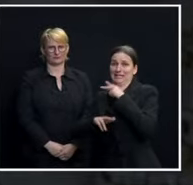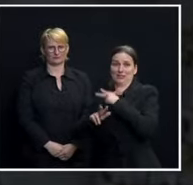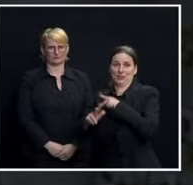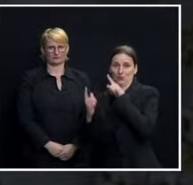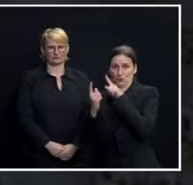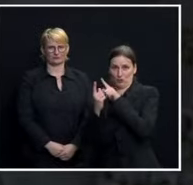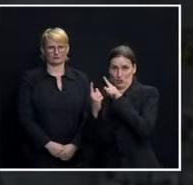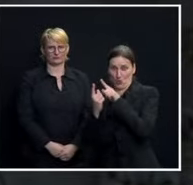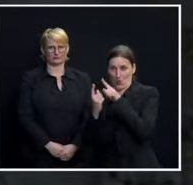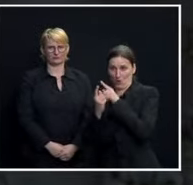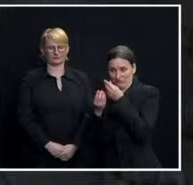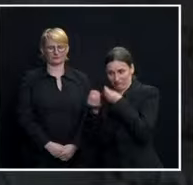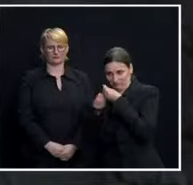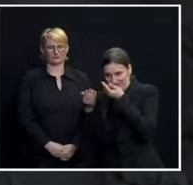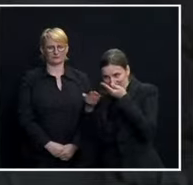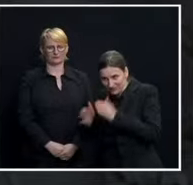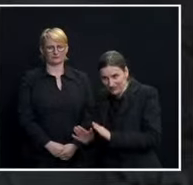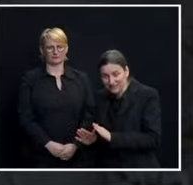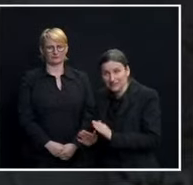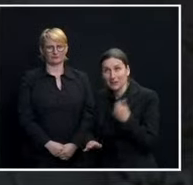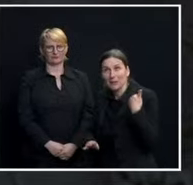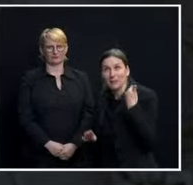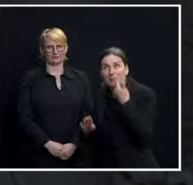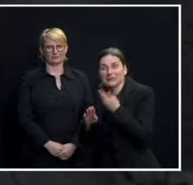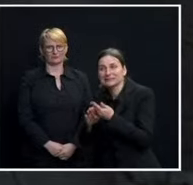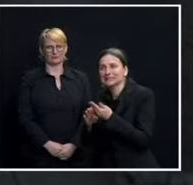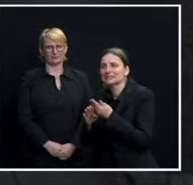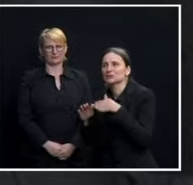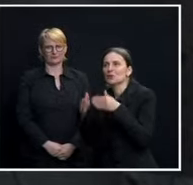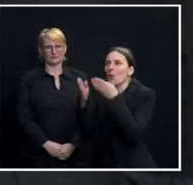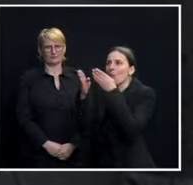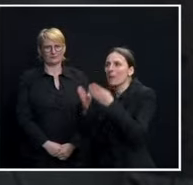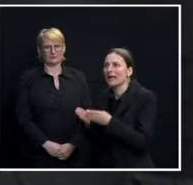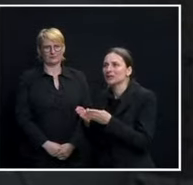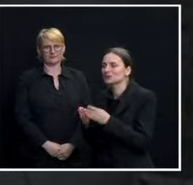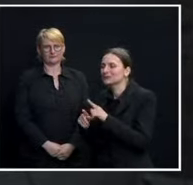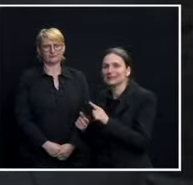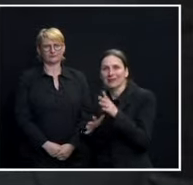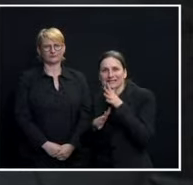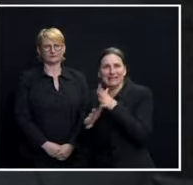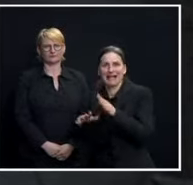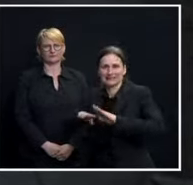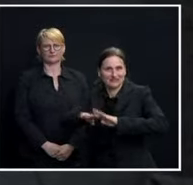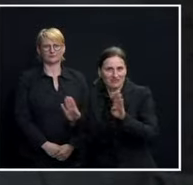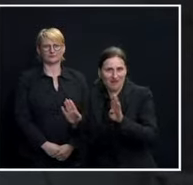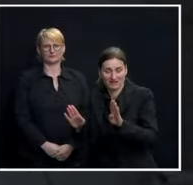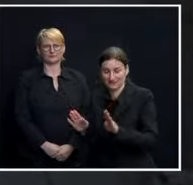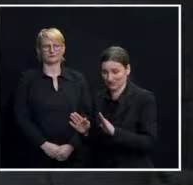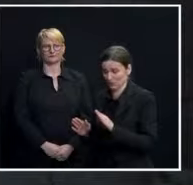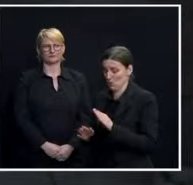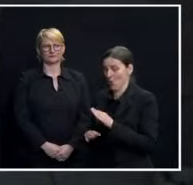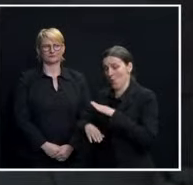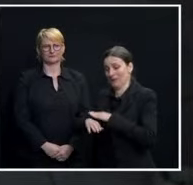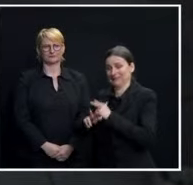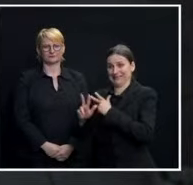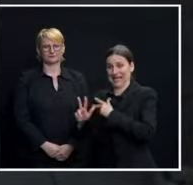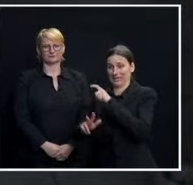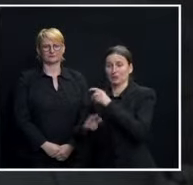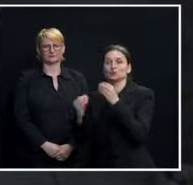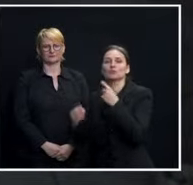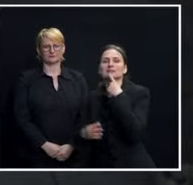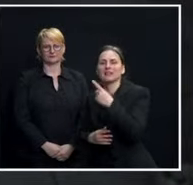nie einen Zeitzeugen, eine Zeitzeugin erlebt, die in irgendeiner Art und Weise Hass gezeigt hat, sondern die immer wieder gesagt hat, ihr seid auch eine andere